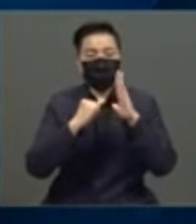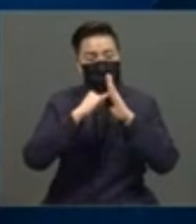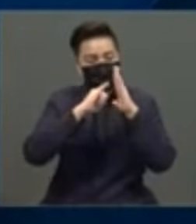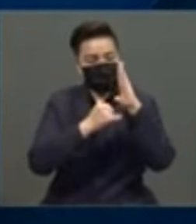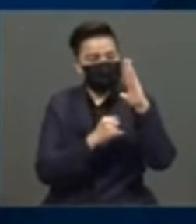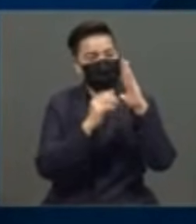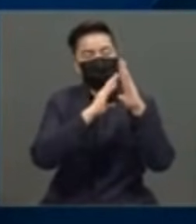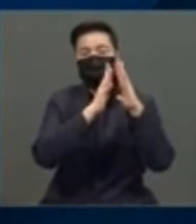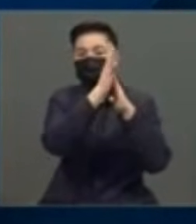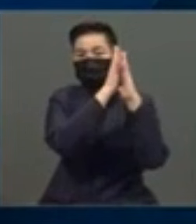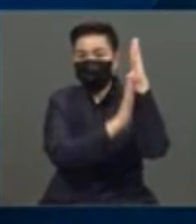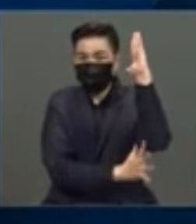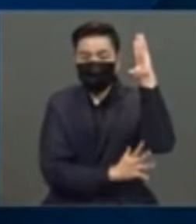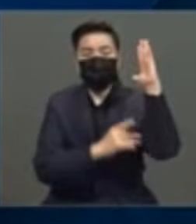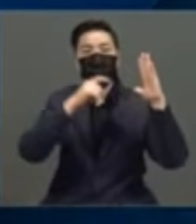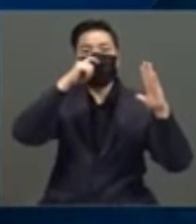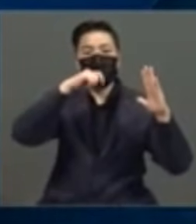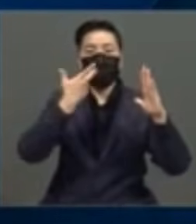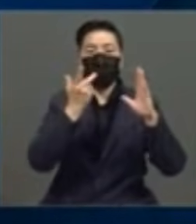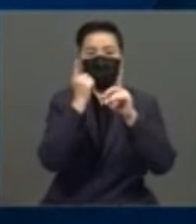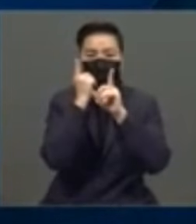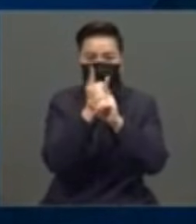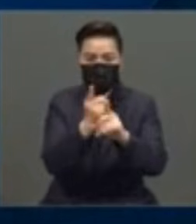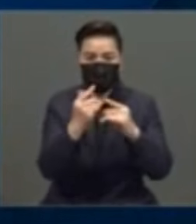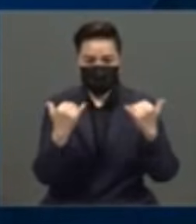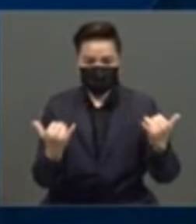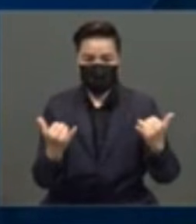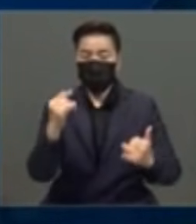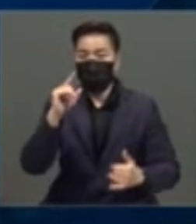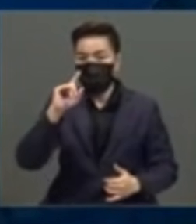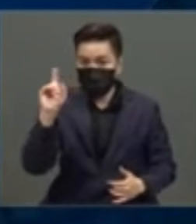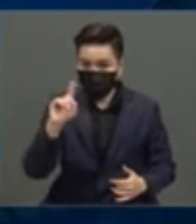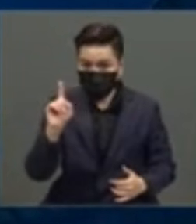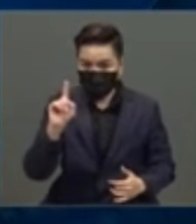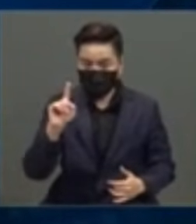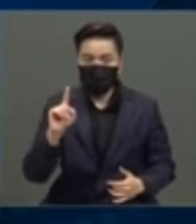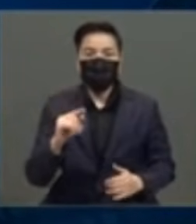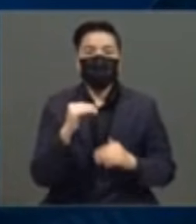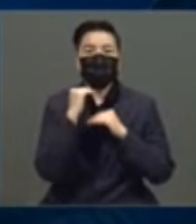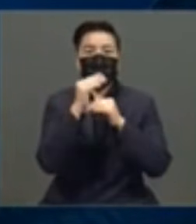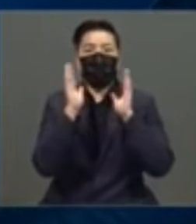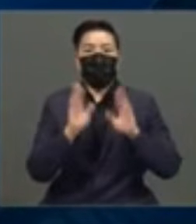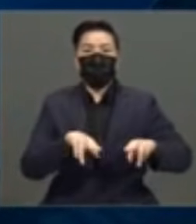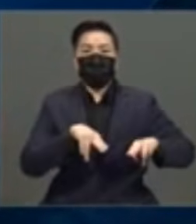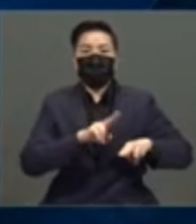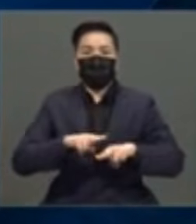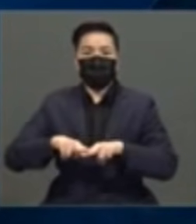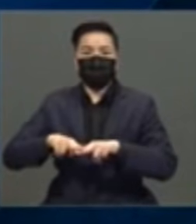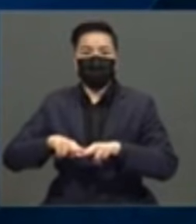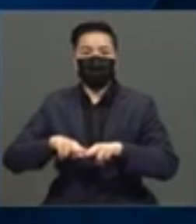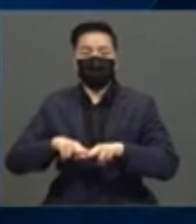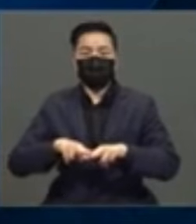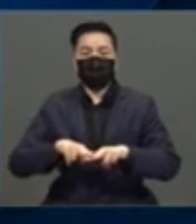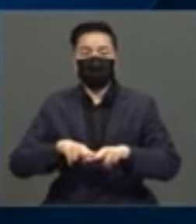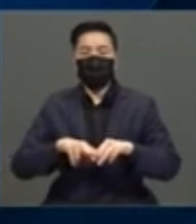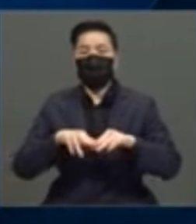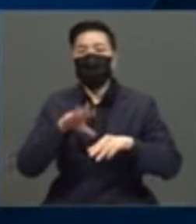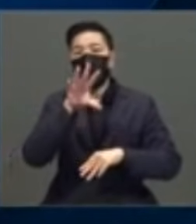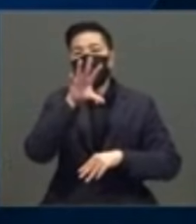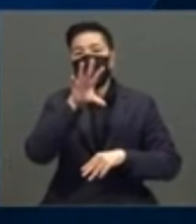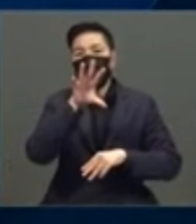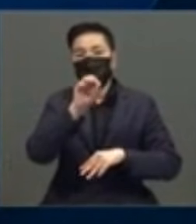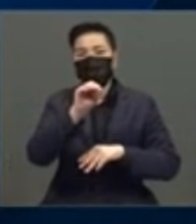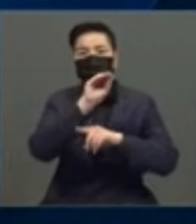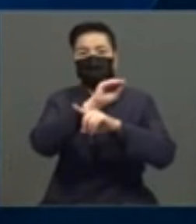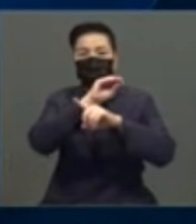ทั่วราชอาณาจักรให้เป็นไปตามตรงนี้ก็คือจำกัดจำนวนผู้โดยสารที่ใช้บริการไม่เกิน